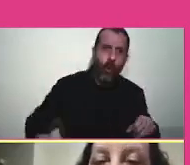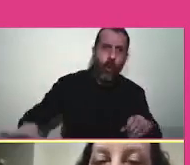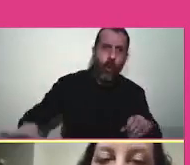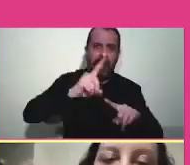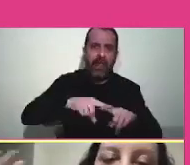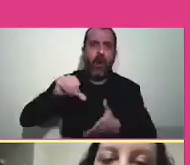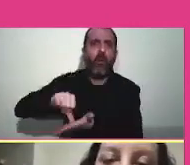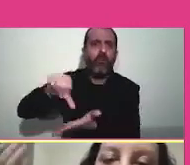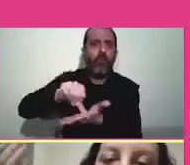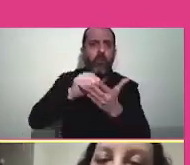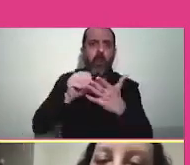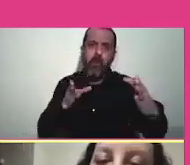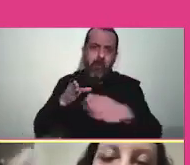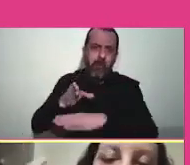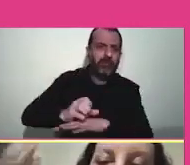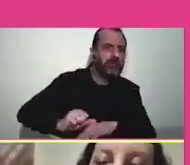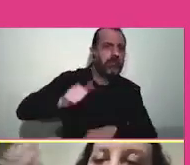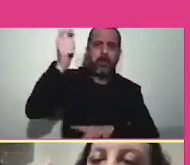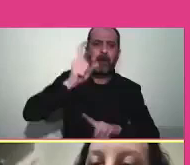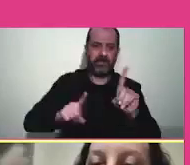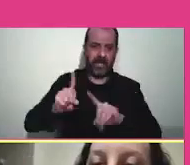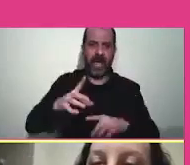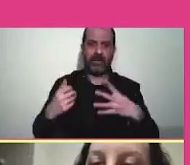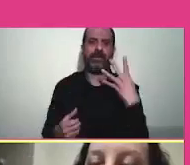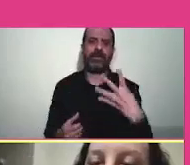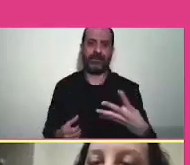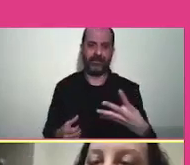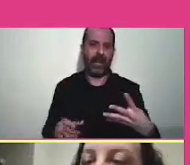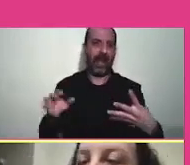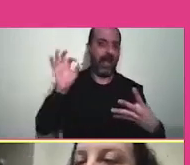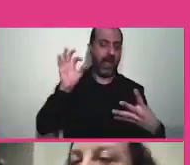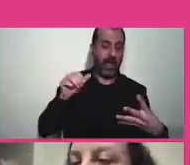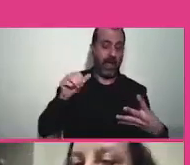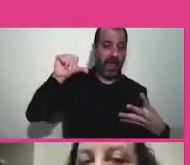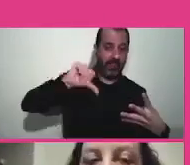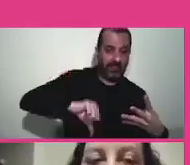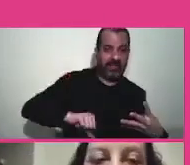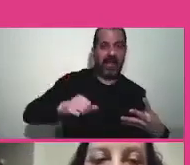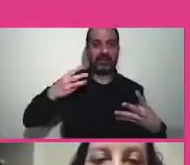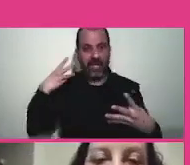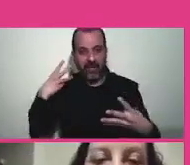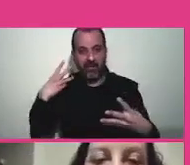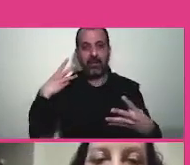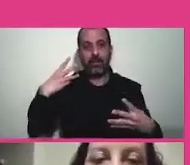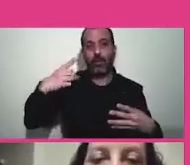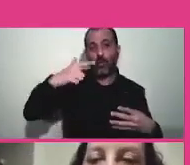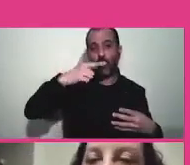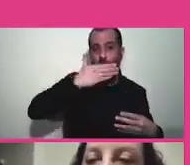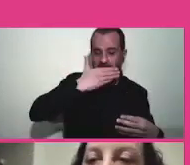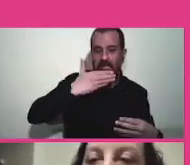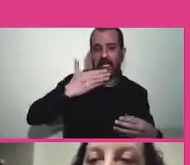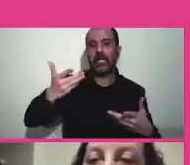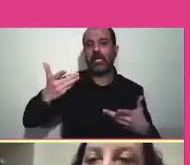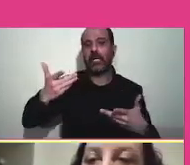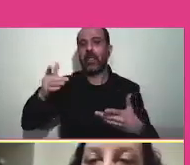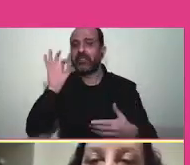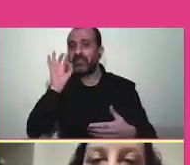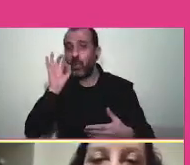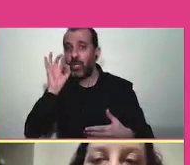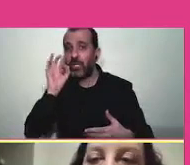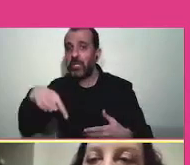4 επιλογές, η Αθήνα, η Ξάνθη, η Κομοτηνή και η Θεσσαλονίκη. Εγώ λέω Αθήνα τώρα. Αθήνα.